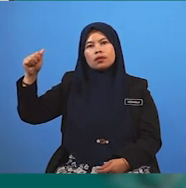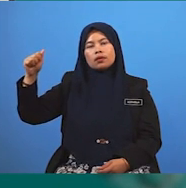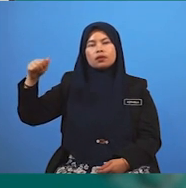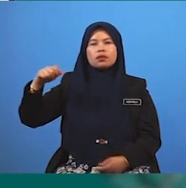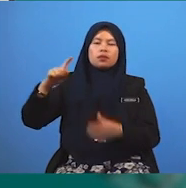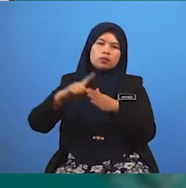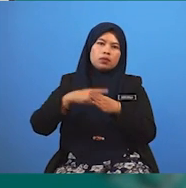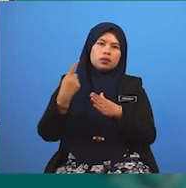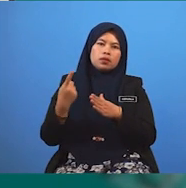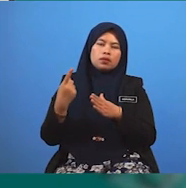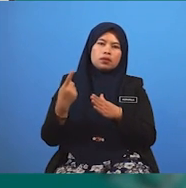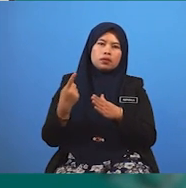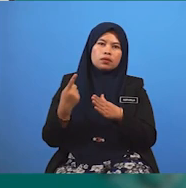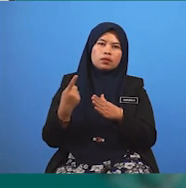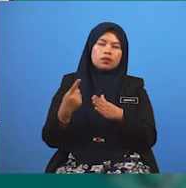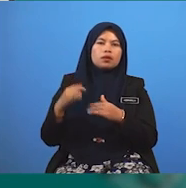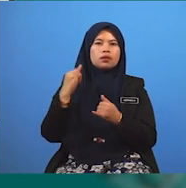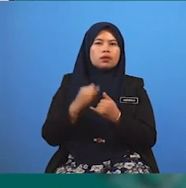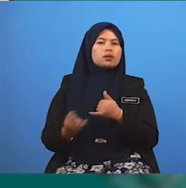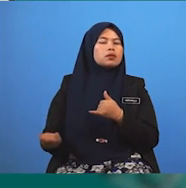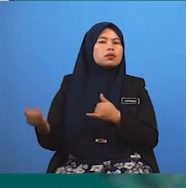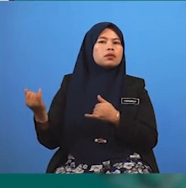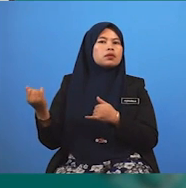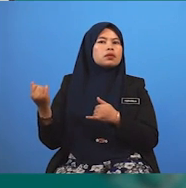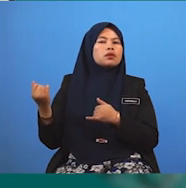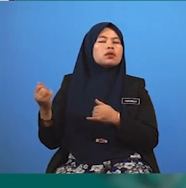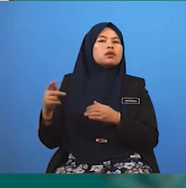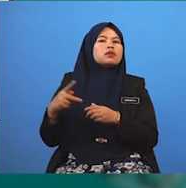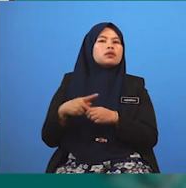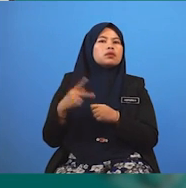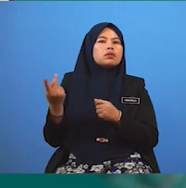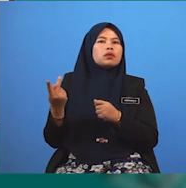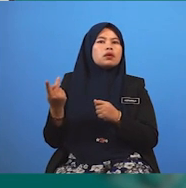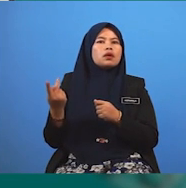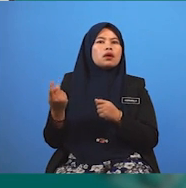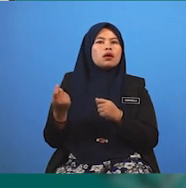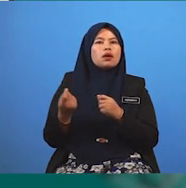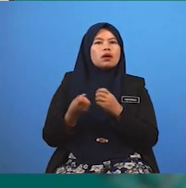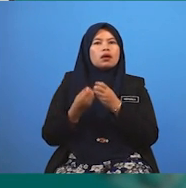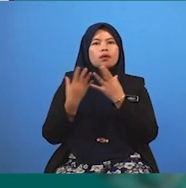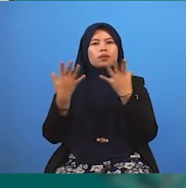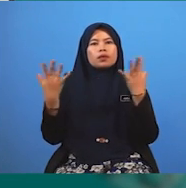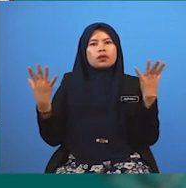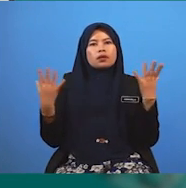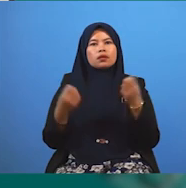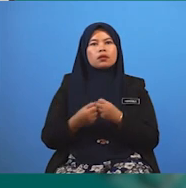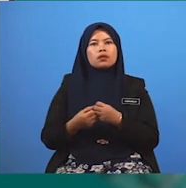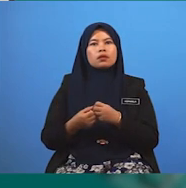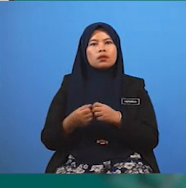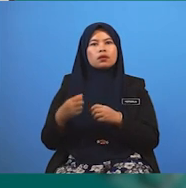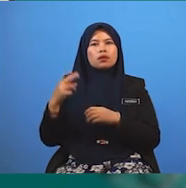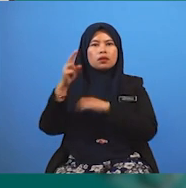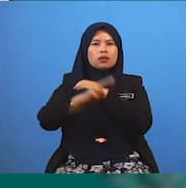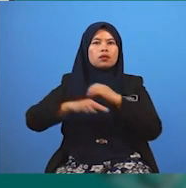Arab, dan akhir sekali ialah keluar api daripada arah negeri Yaman yang akan